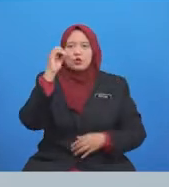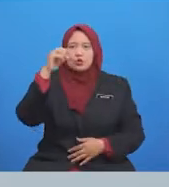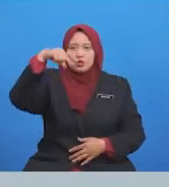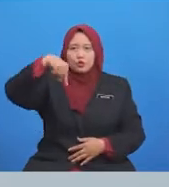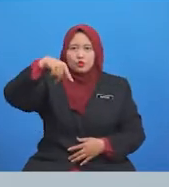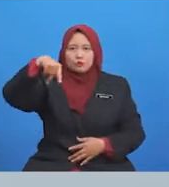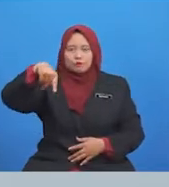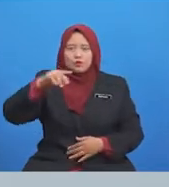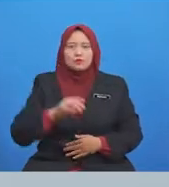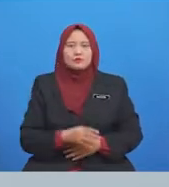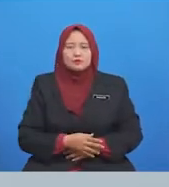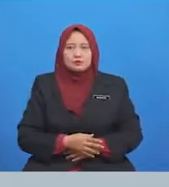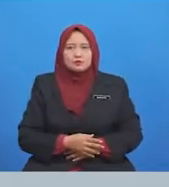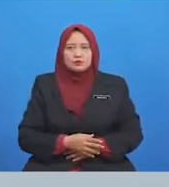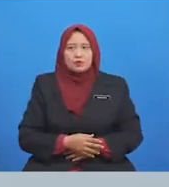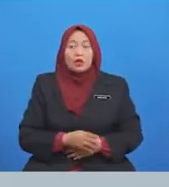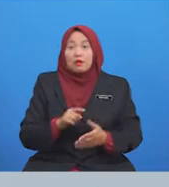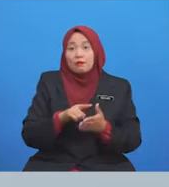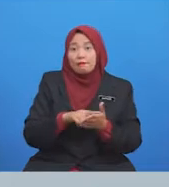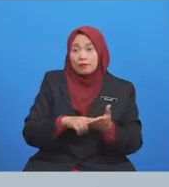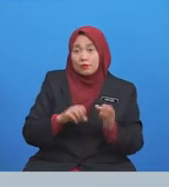Apakah yang murid-murid dapat ramalkan?